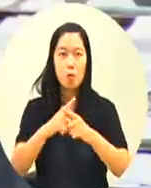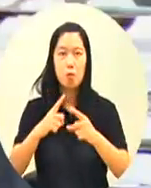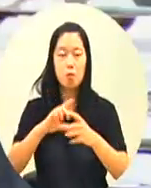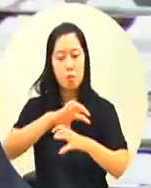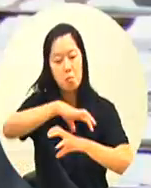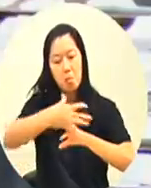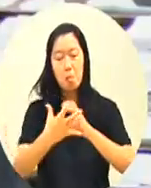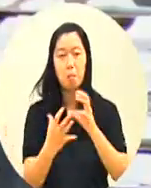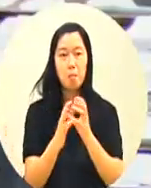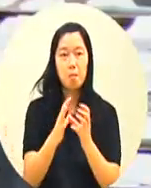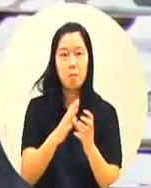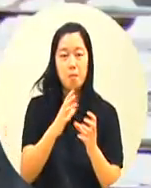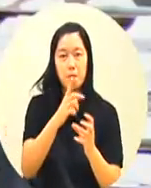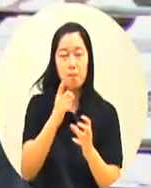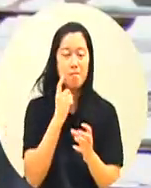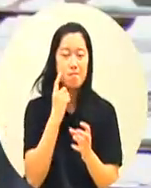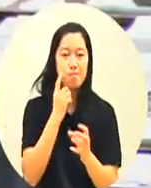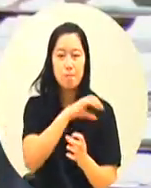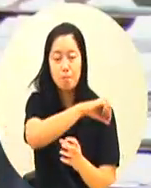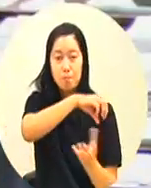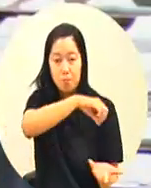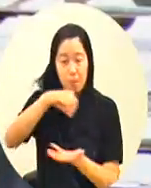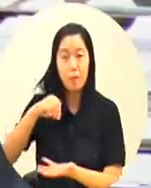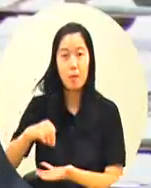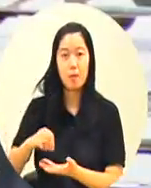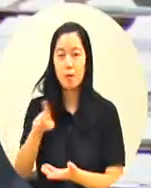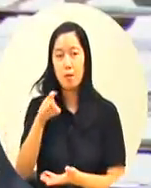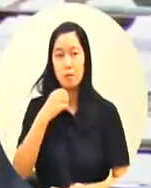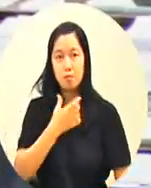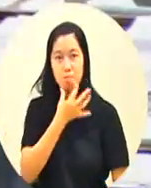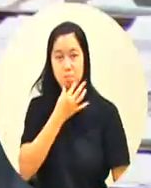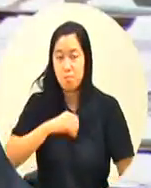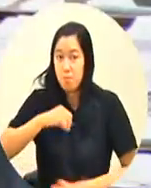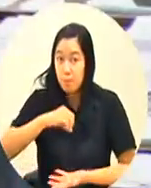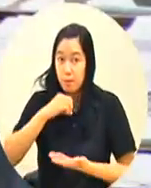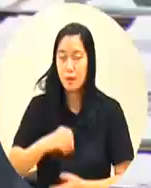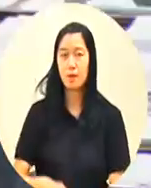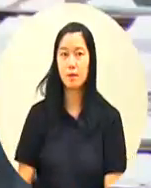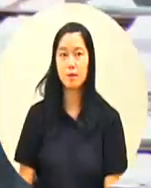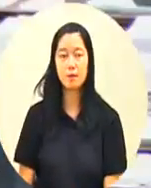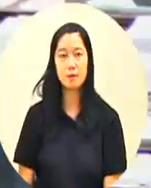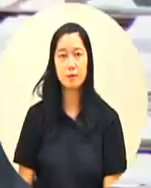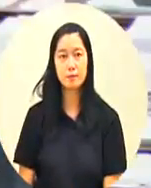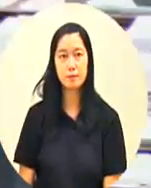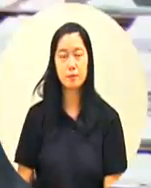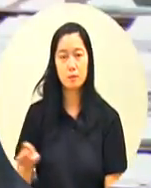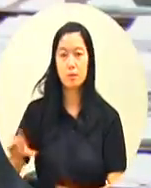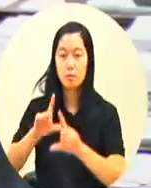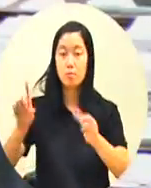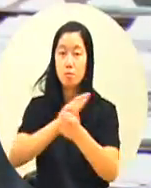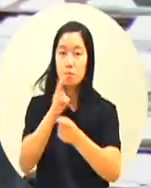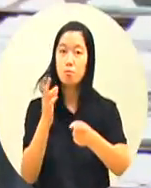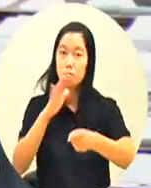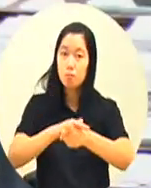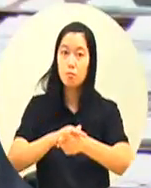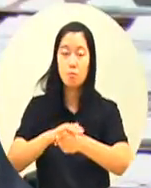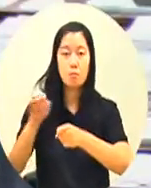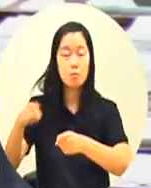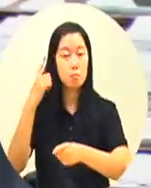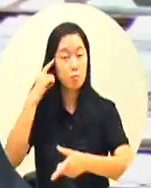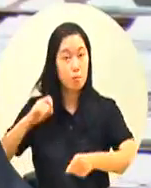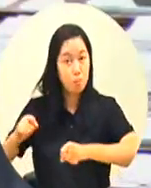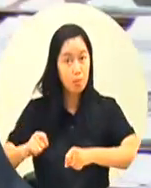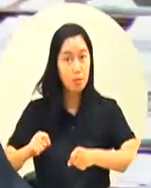们最担心的其实是这样子。而且老实讲，我现在看大林埔现在的策略就是